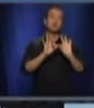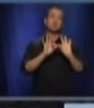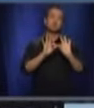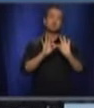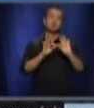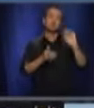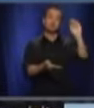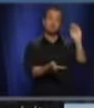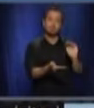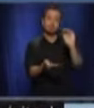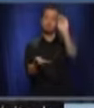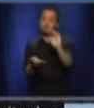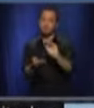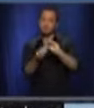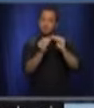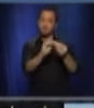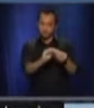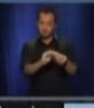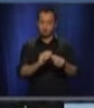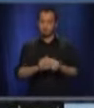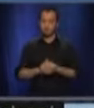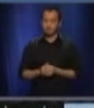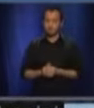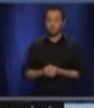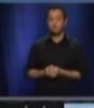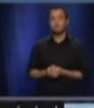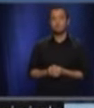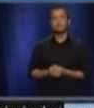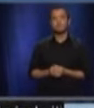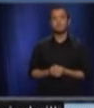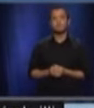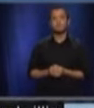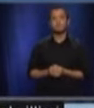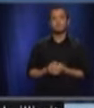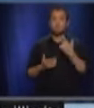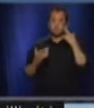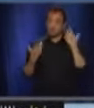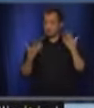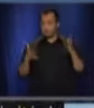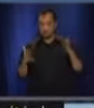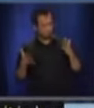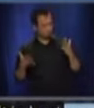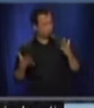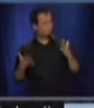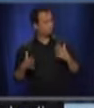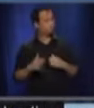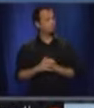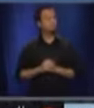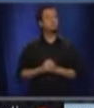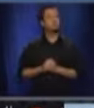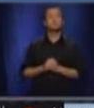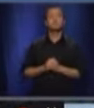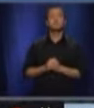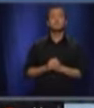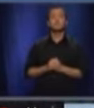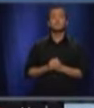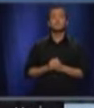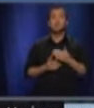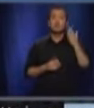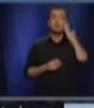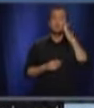certains problèmes. Nous pensons important de réduire le nombre de visiteurs. Je pense que c'est ça, mais